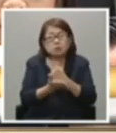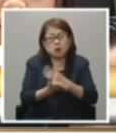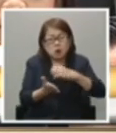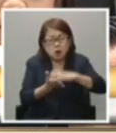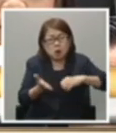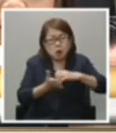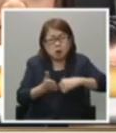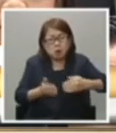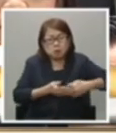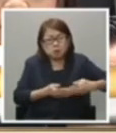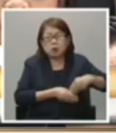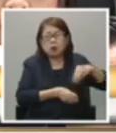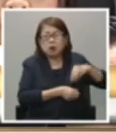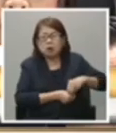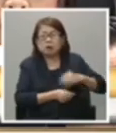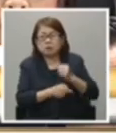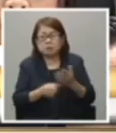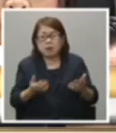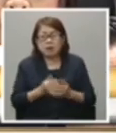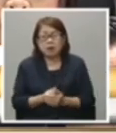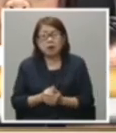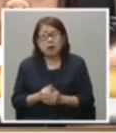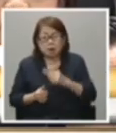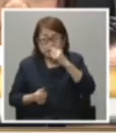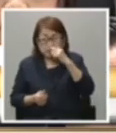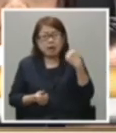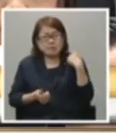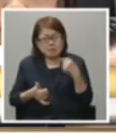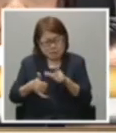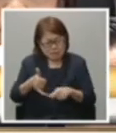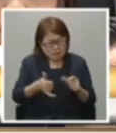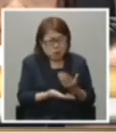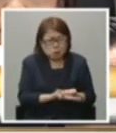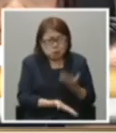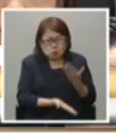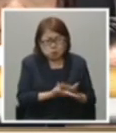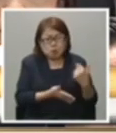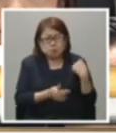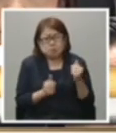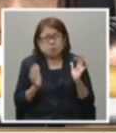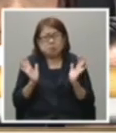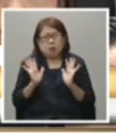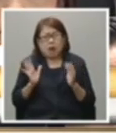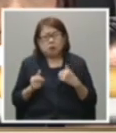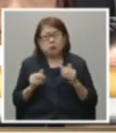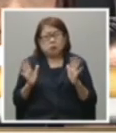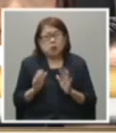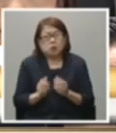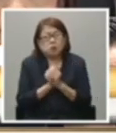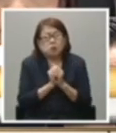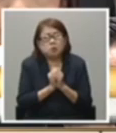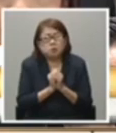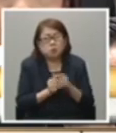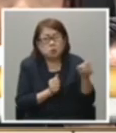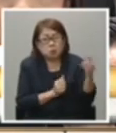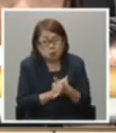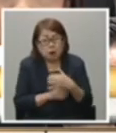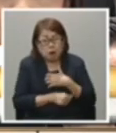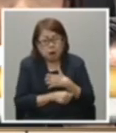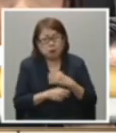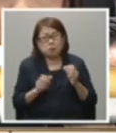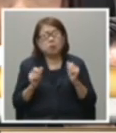ขนาดเจ้าสวยใหญ่ๆของเมืองไทยยังกลัวเลยนะคะยังกลัวการเข้ามาของจีนของอาลีบาบ